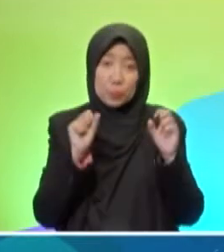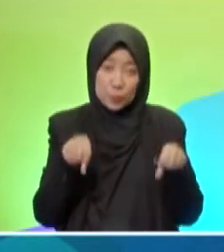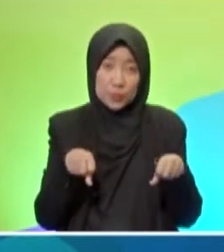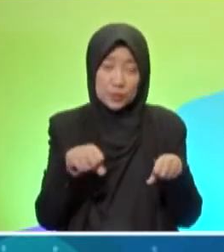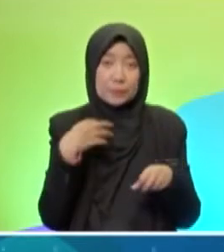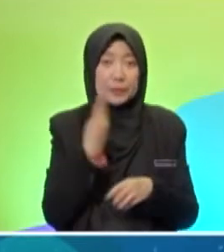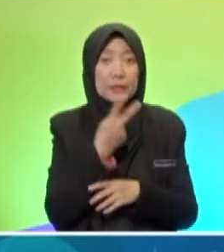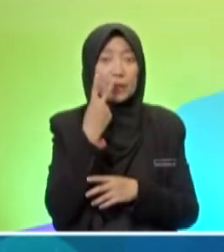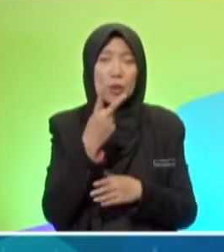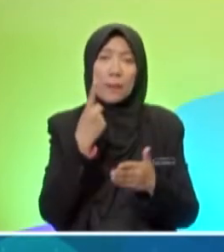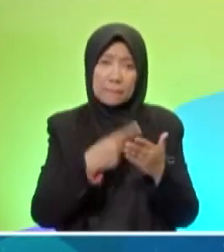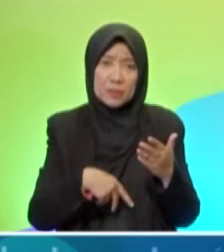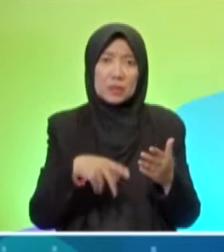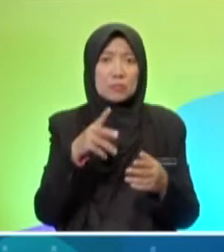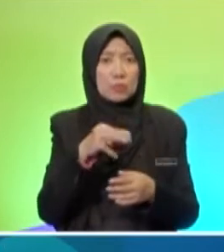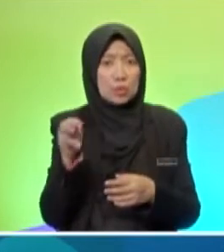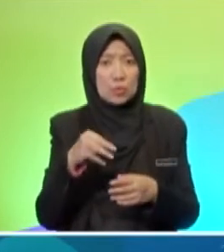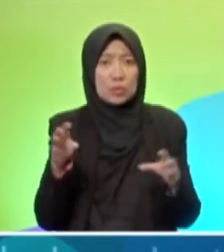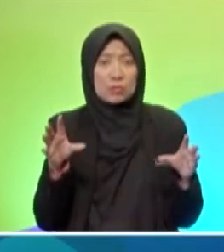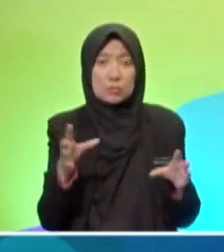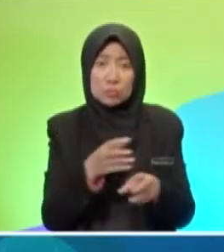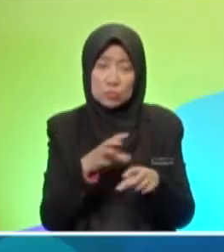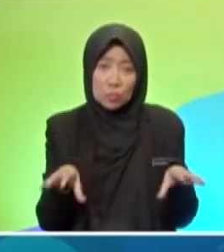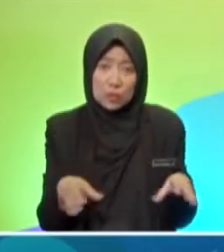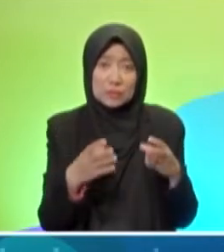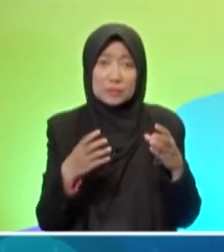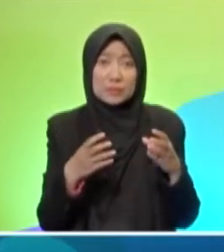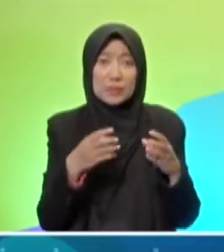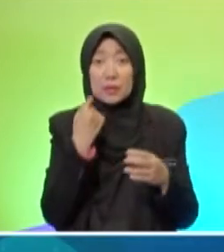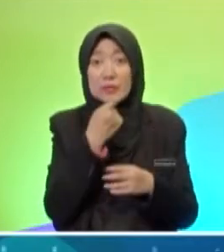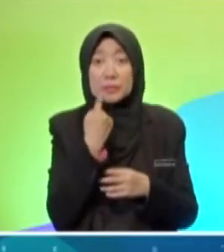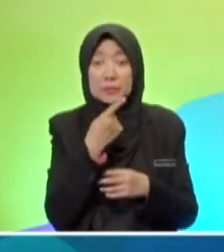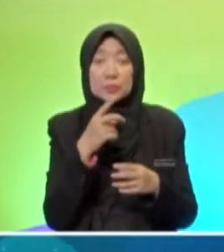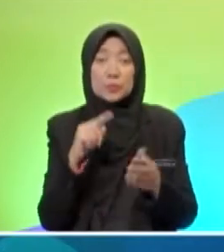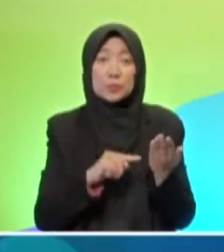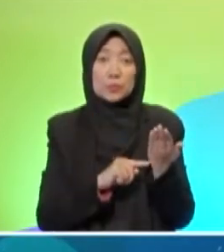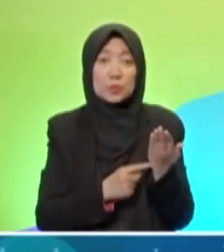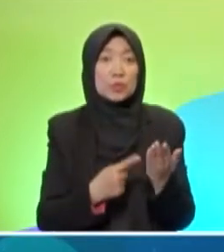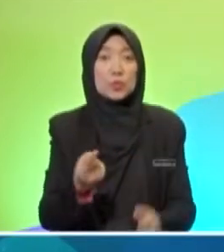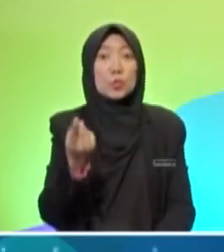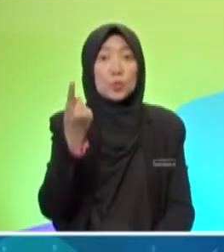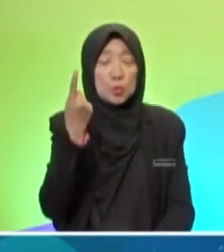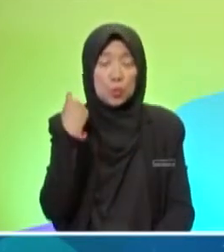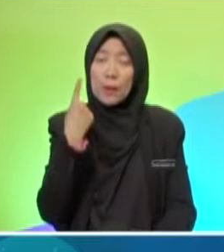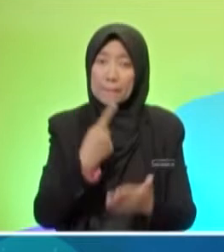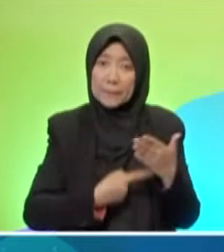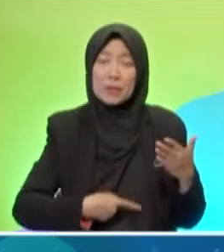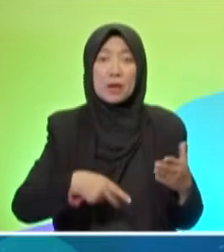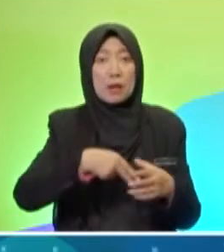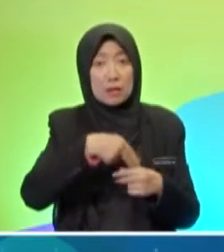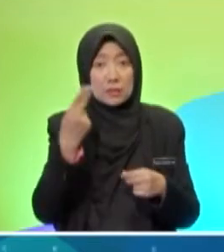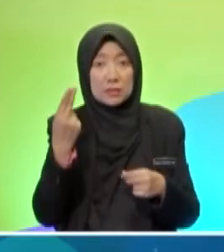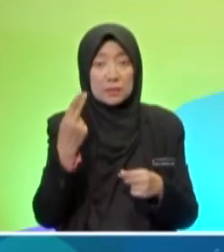tengok apa yang mereka hasilkan Bila boleh Oke kita mulai dulu apa yang Anda hasilkan